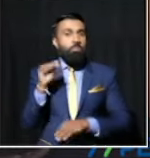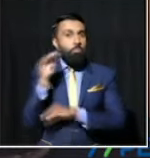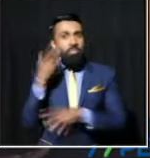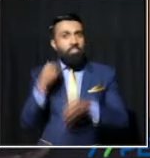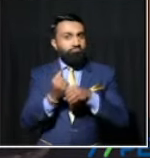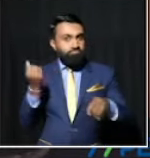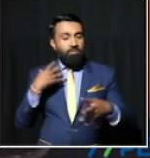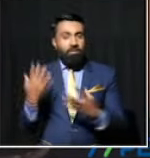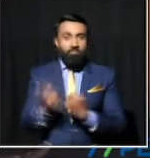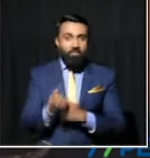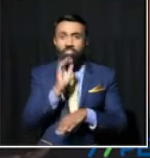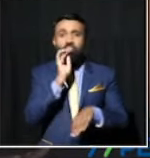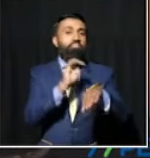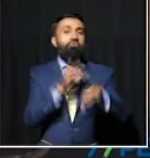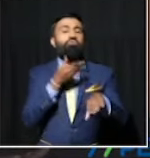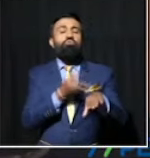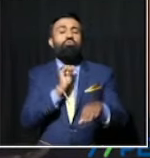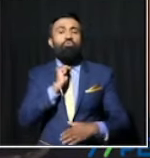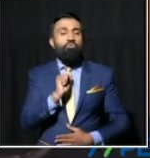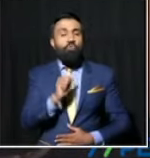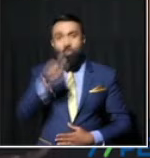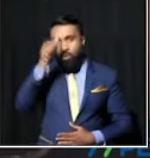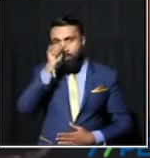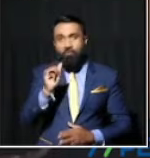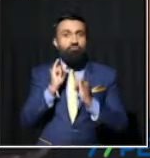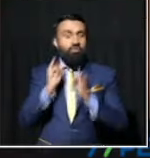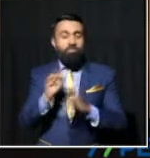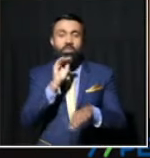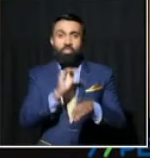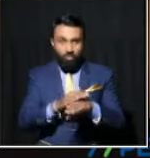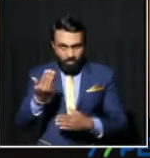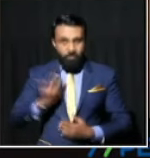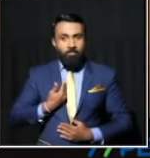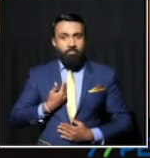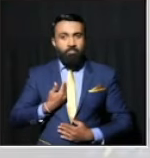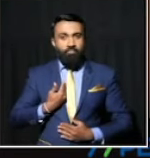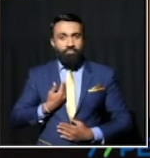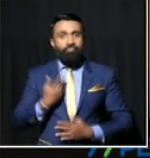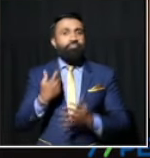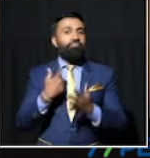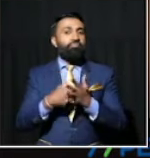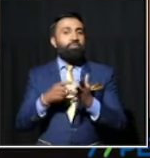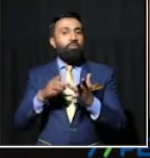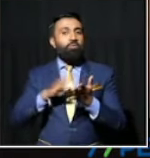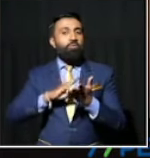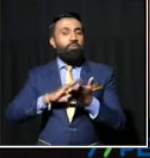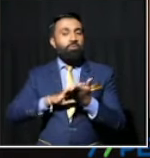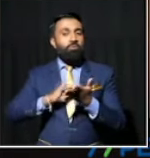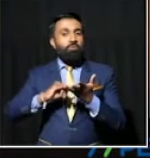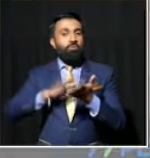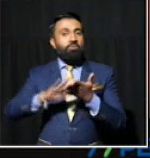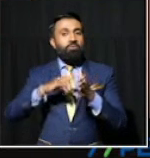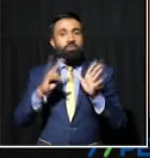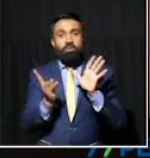දෂ්ට කරන්න හදන්නේ කාටද? මේ හොරකම දූෂණය වංචාව අල්ලලා දුන්න මටද? රොෂාන් ආනසිංහ මන්ත්‍රීතුමා එවැනි ප්‍රකාශයක් මං විසින් සිද්ධ